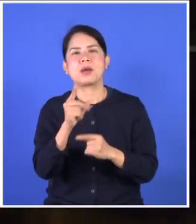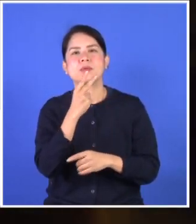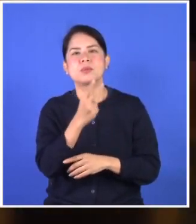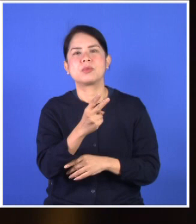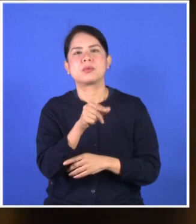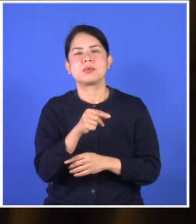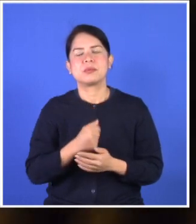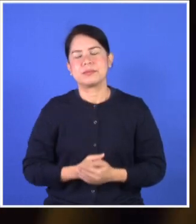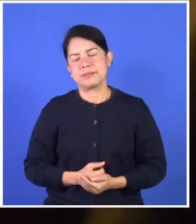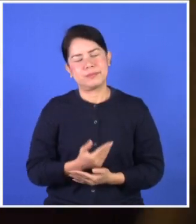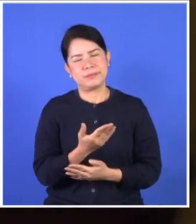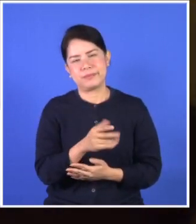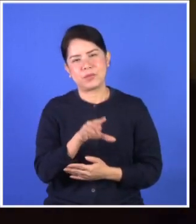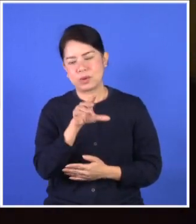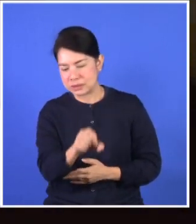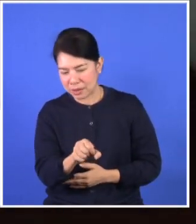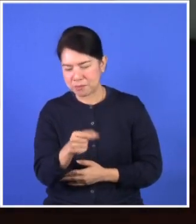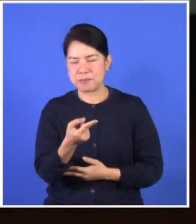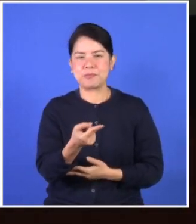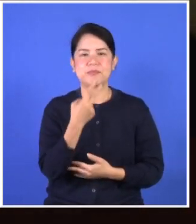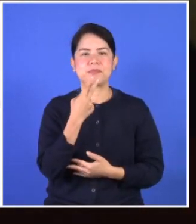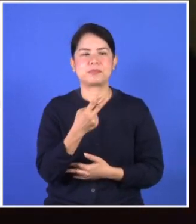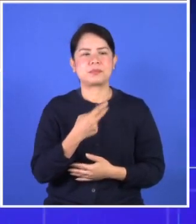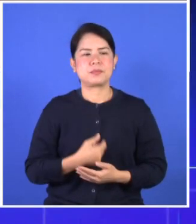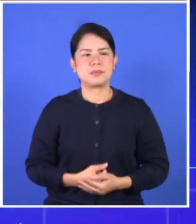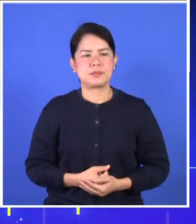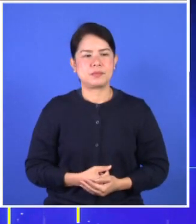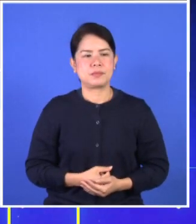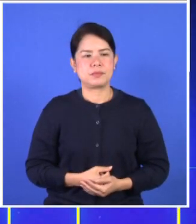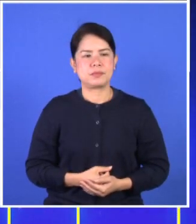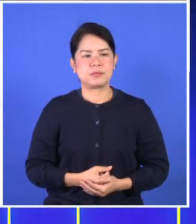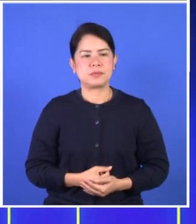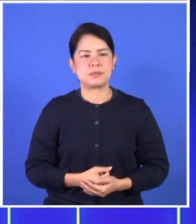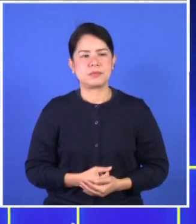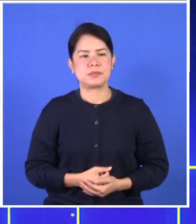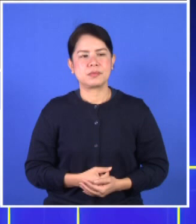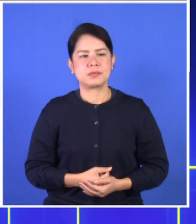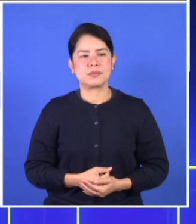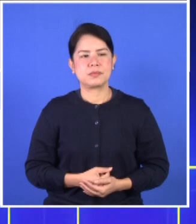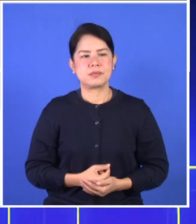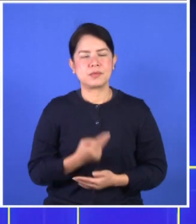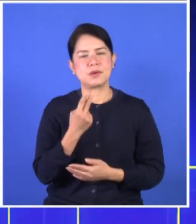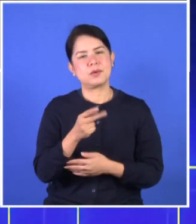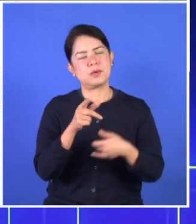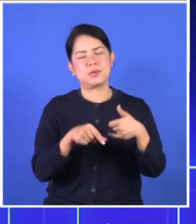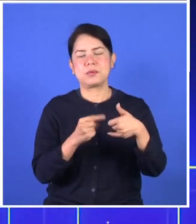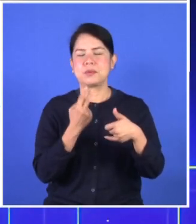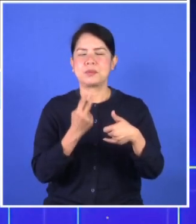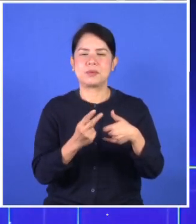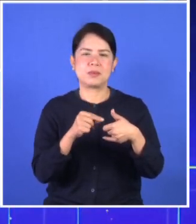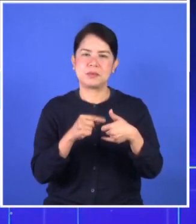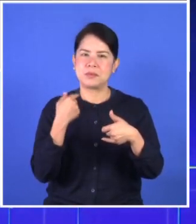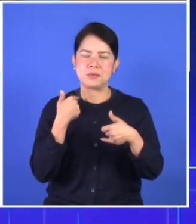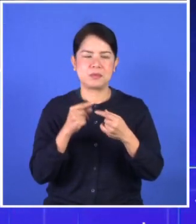ณผู้หญิงที่อ่อนแอตัวเล็กไม่สามารถที่จะผ่านด่านเขียดตะปาดไปได้พี่จับได้พี่ดูเป็นฮีโร่มาก เดี๋ยวบอก